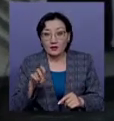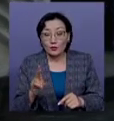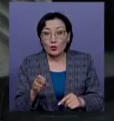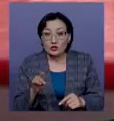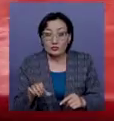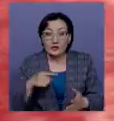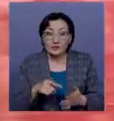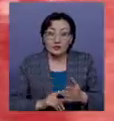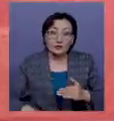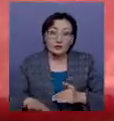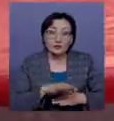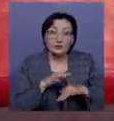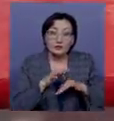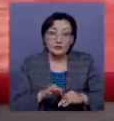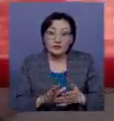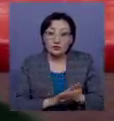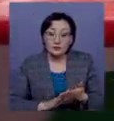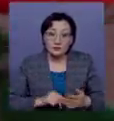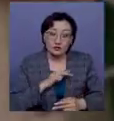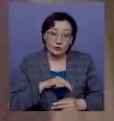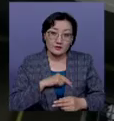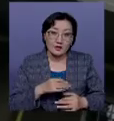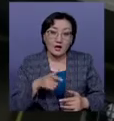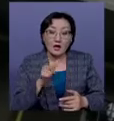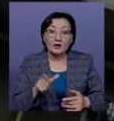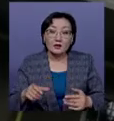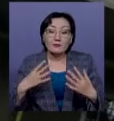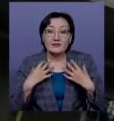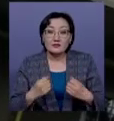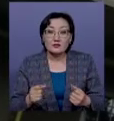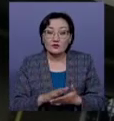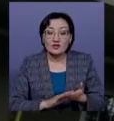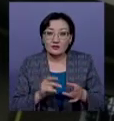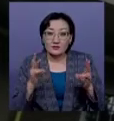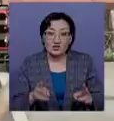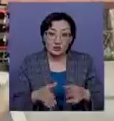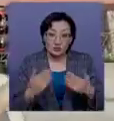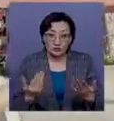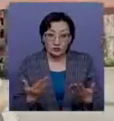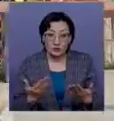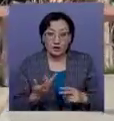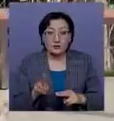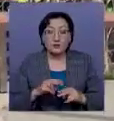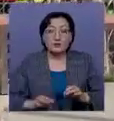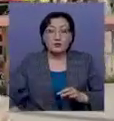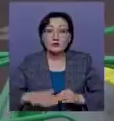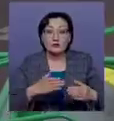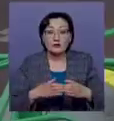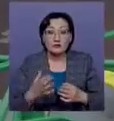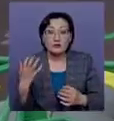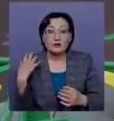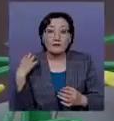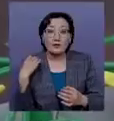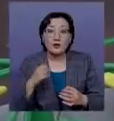Қожағапанов қала бойынша жүргізіліп жатқан дезинфекция жұмыстары адам денсаулығына ешқандай да зияны жоқ деді. Өңірлік штаб төрағасы